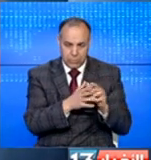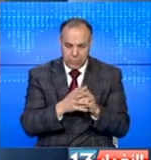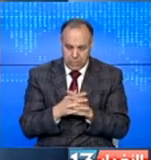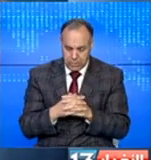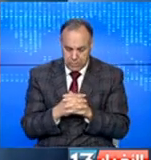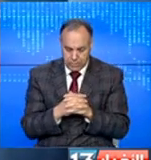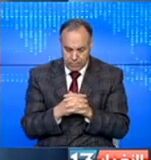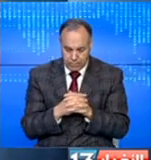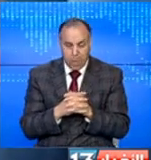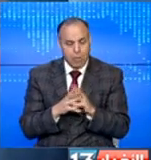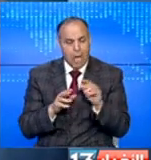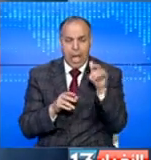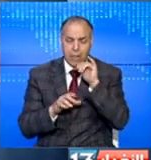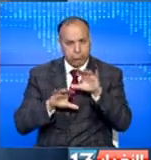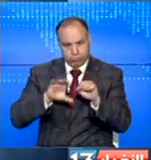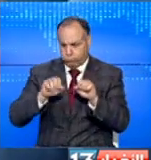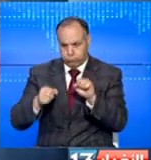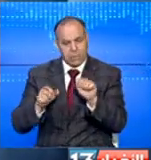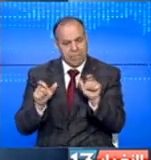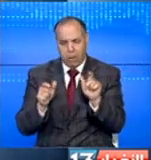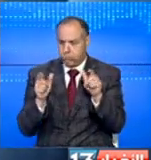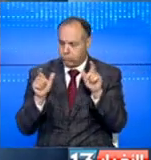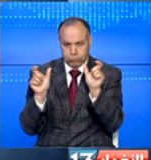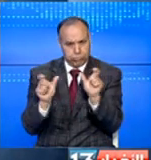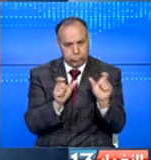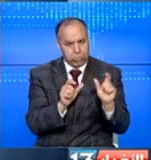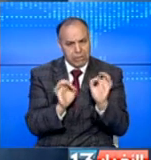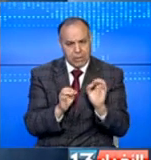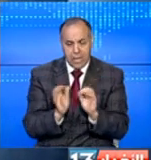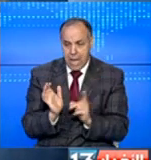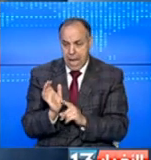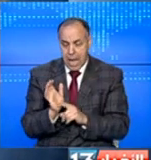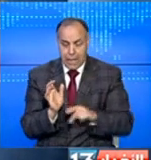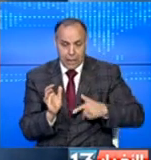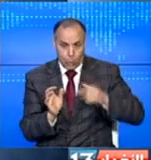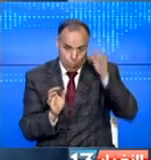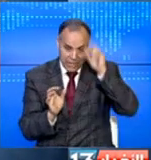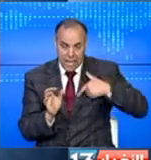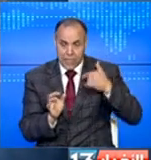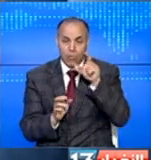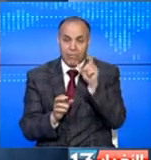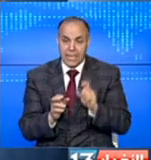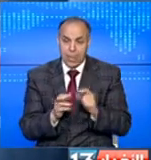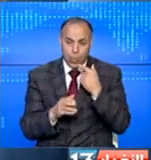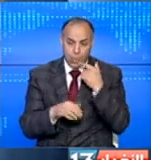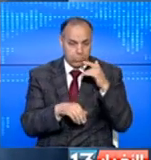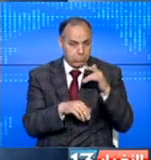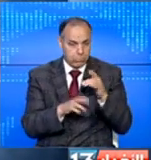ووضعت تحت السيطرة، لا خوف يعني، وبالتالي حتى الجالية التونسية تقدر